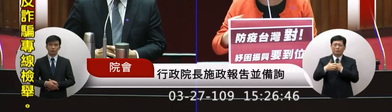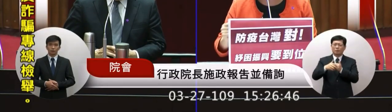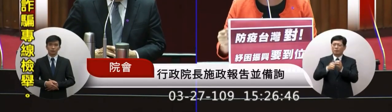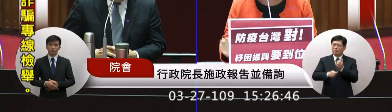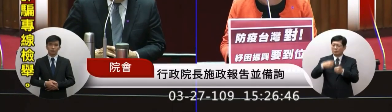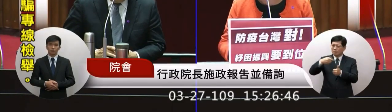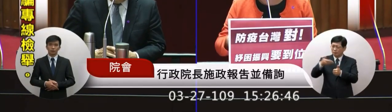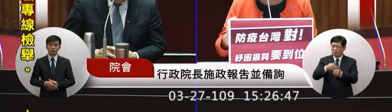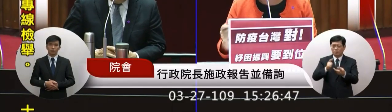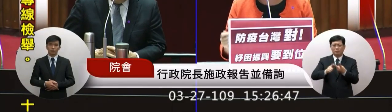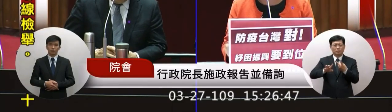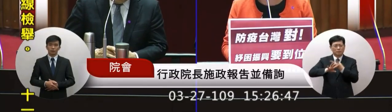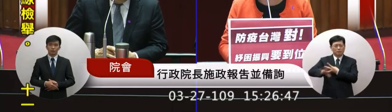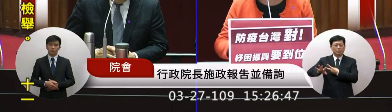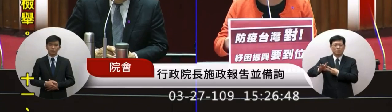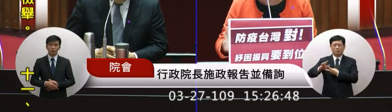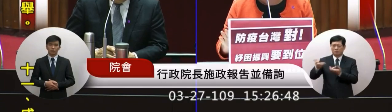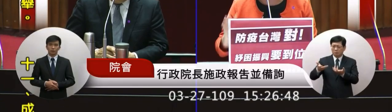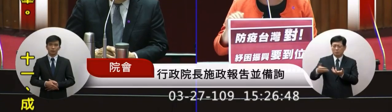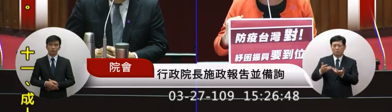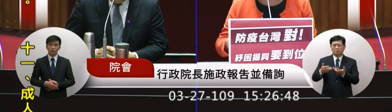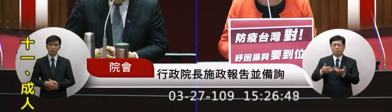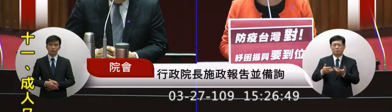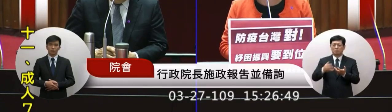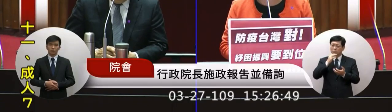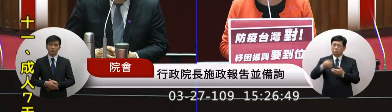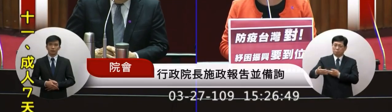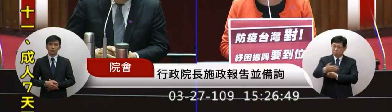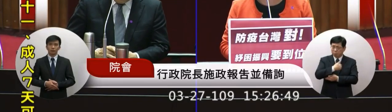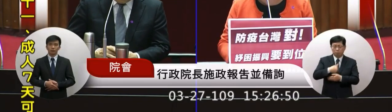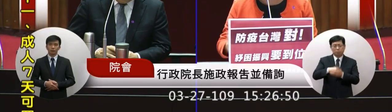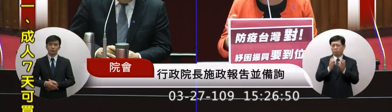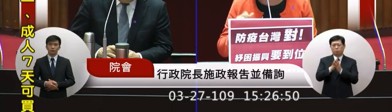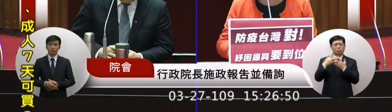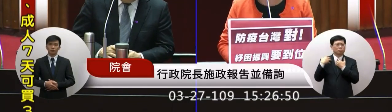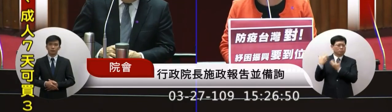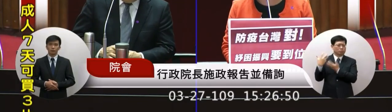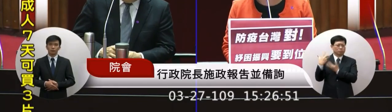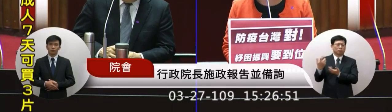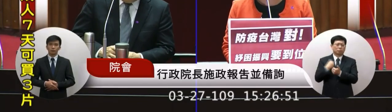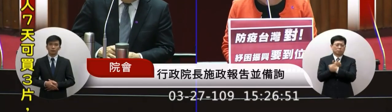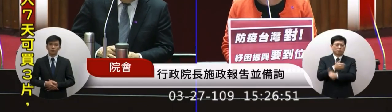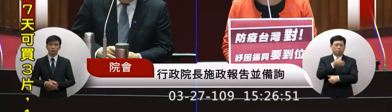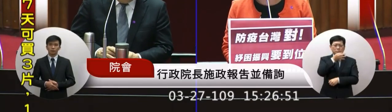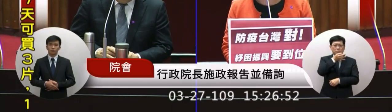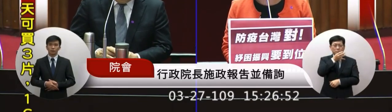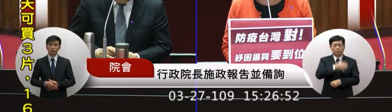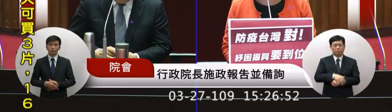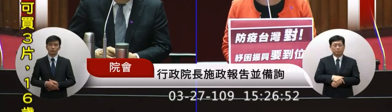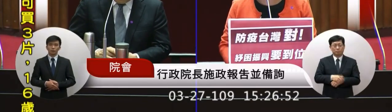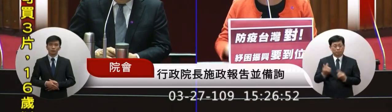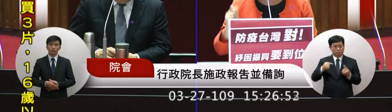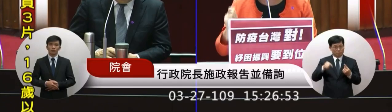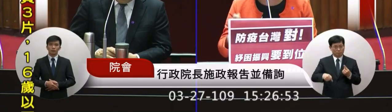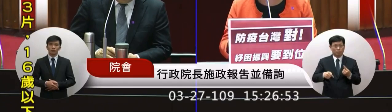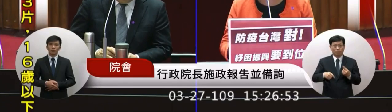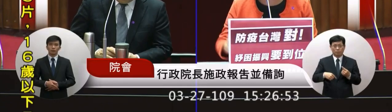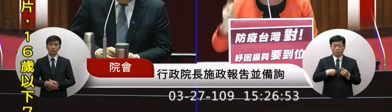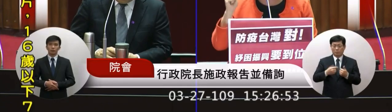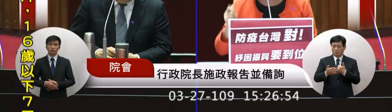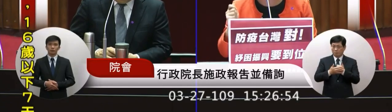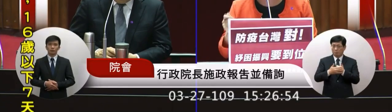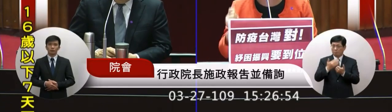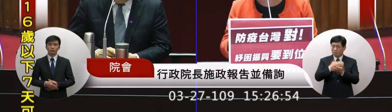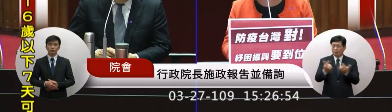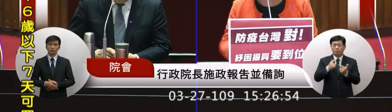还有很多的其他的可能一些收费的一个状况，学校都有经验。所以呢，这个部分只在解决，比